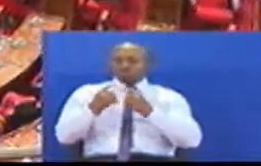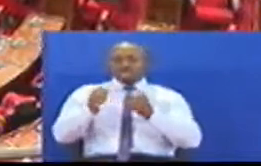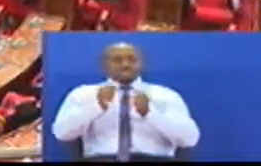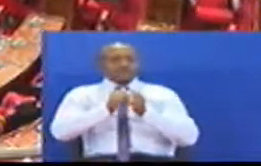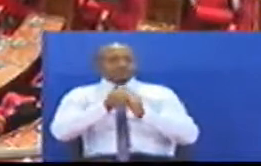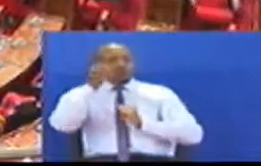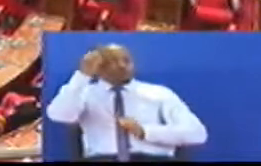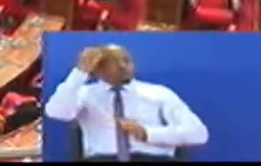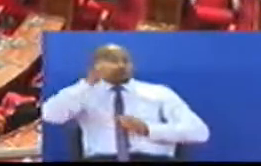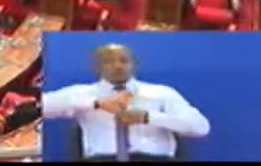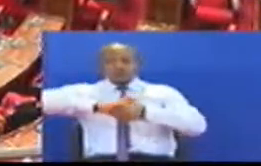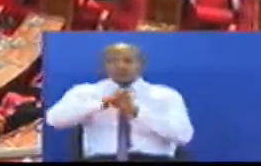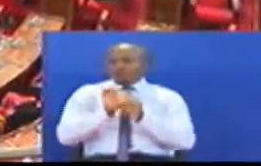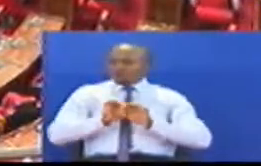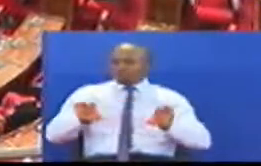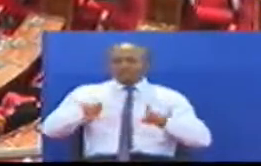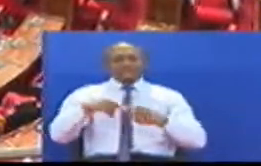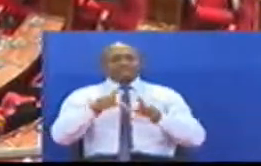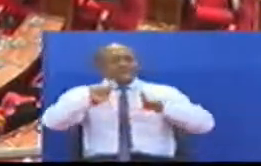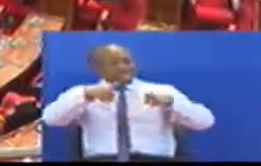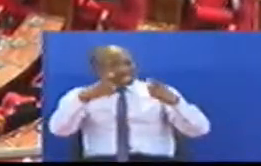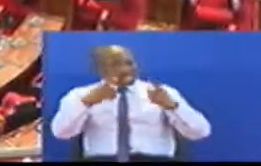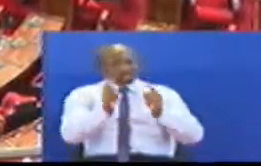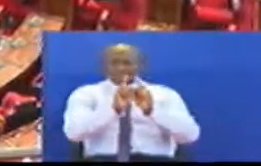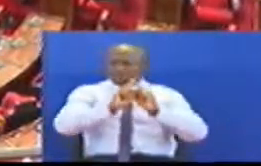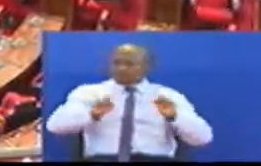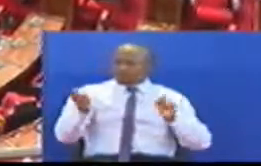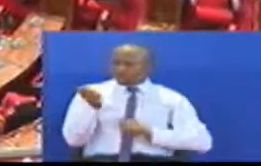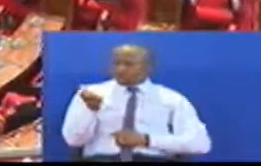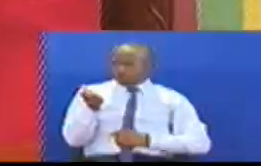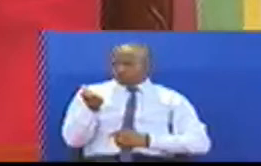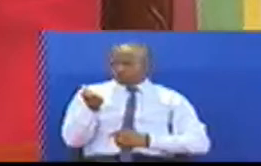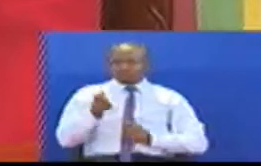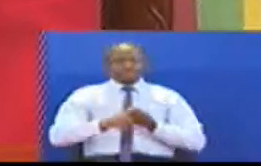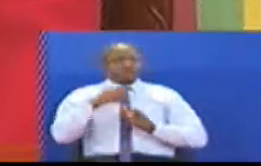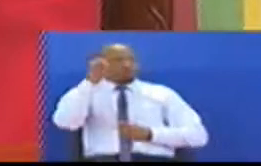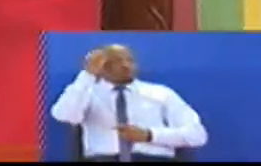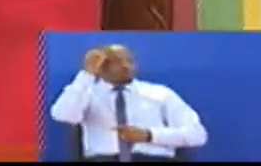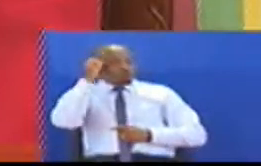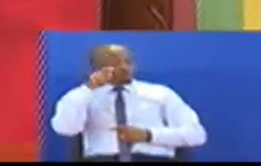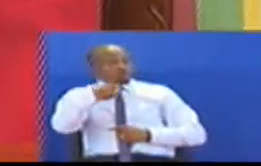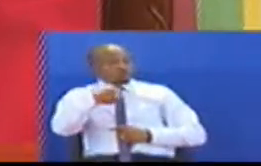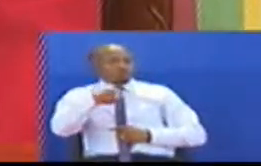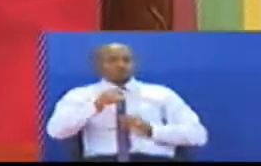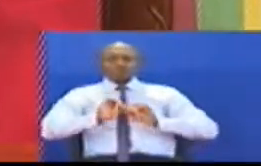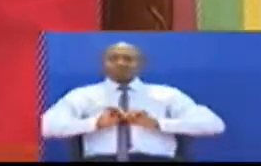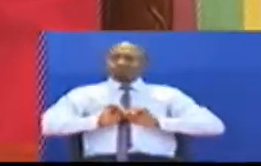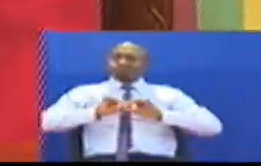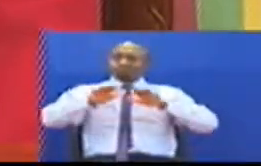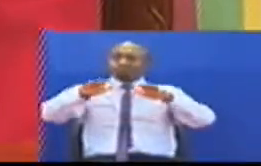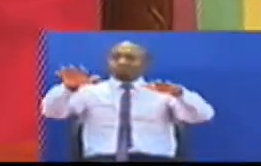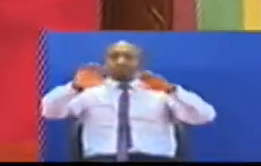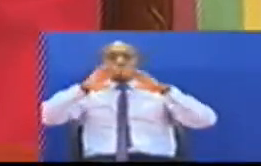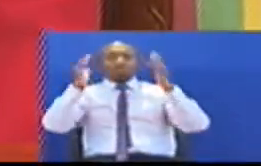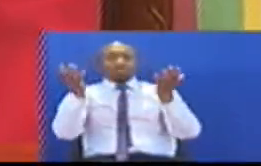lakini nitakuwa tofauti kidogo na wenzangu. Mheshimiwa Spika, ugonjwa huu ni ugonjwa wa kidunia na ni